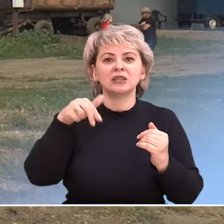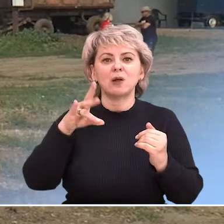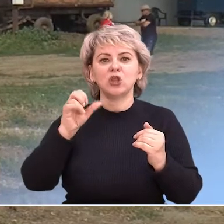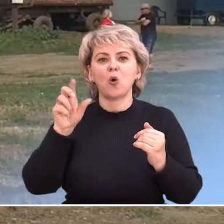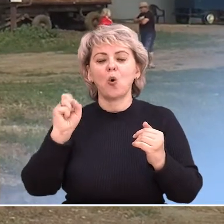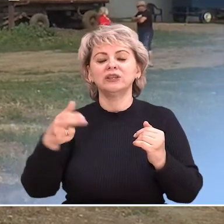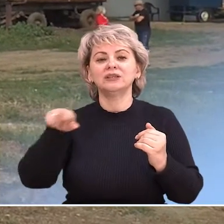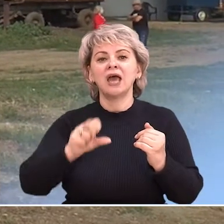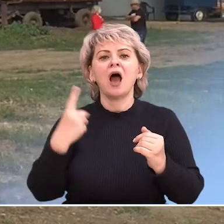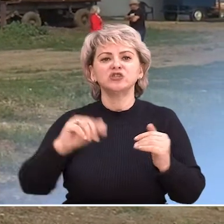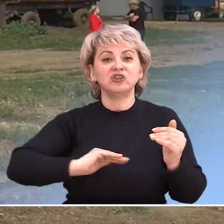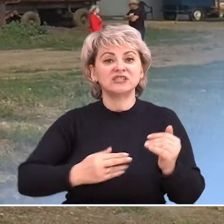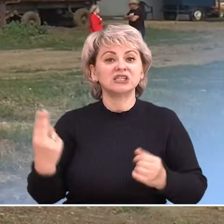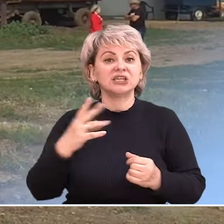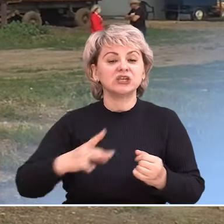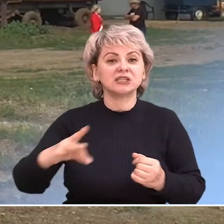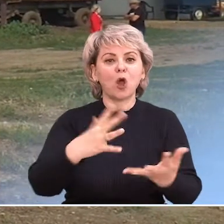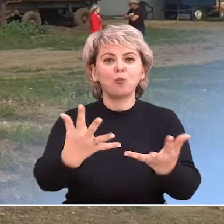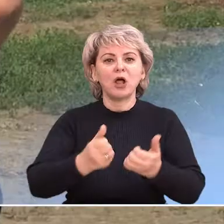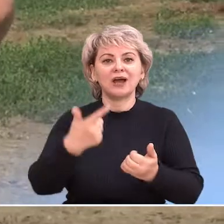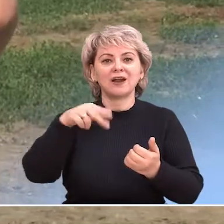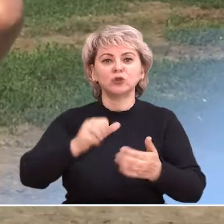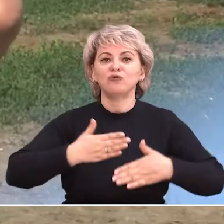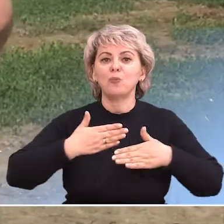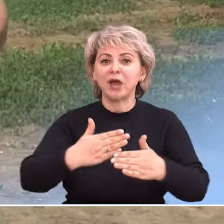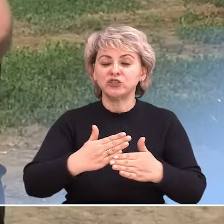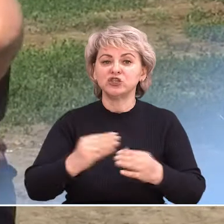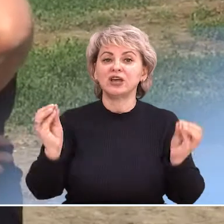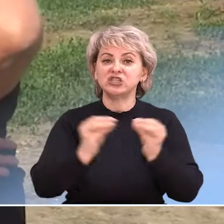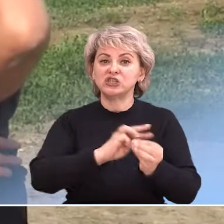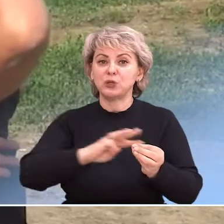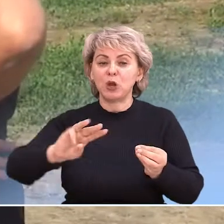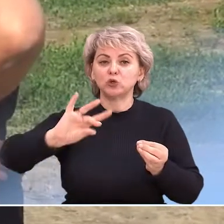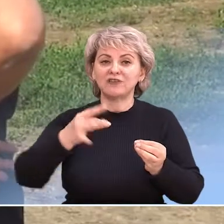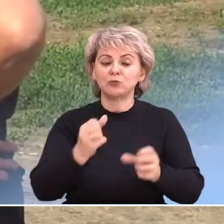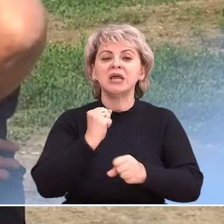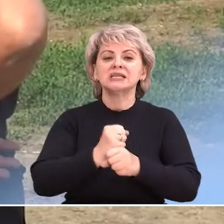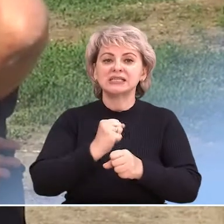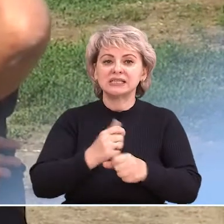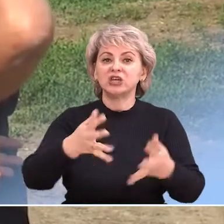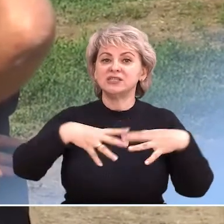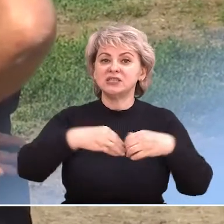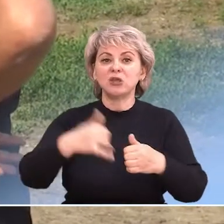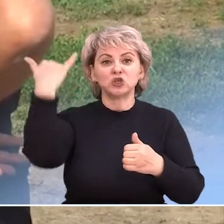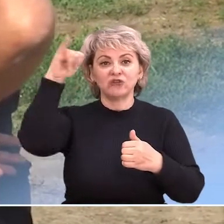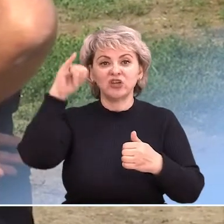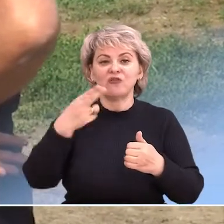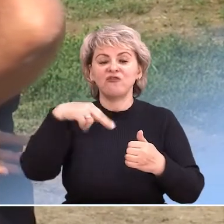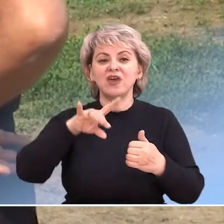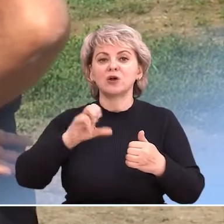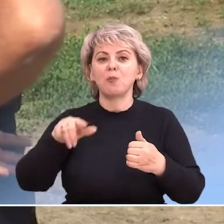хозяйства Александр Дробноход – один из фермеров Целинского района, получивший грантовую поддержку в 10 миллионов рублей на создание